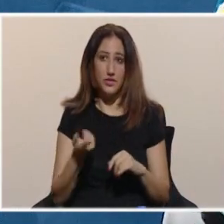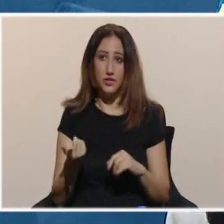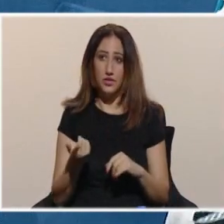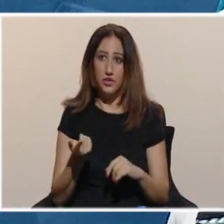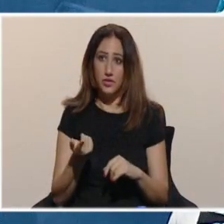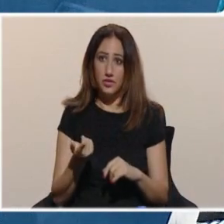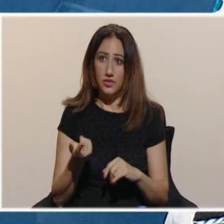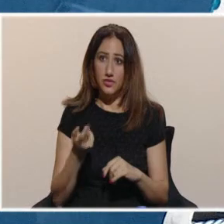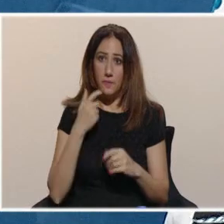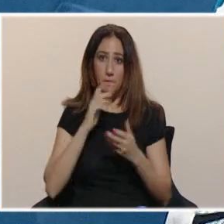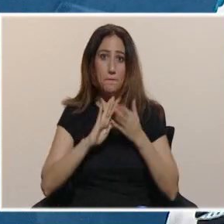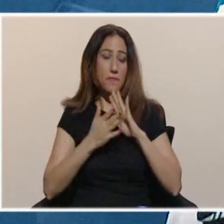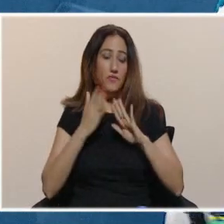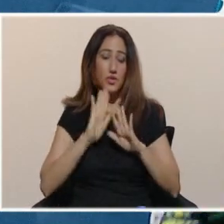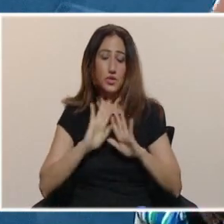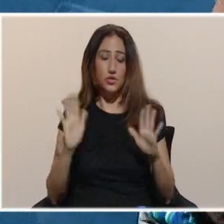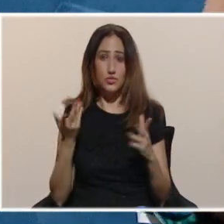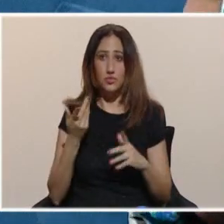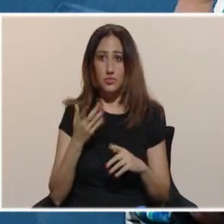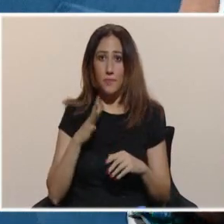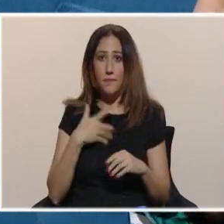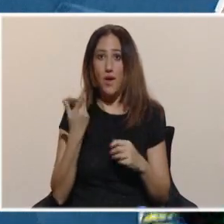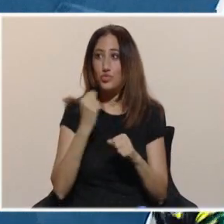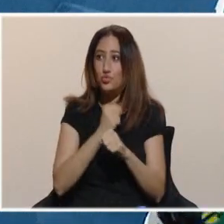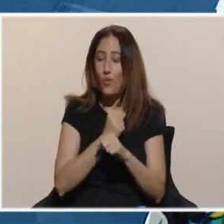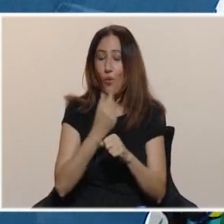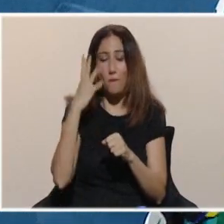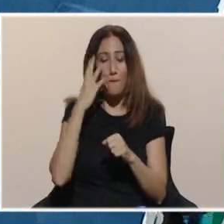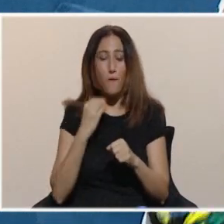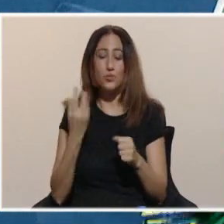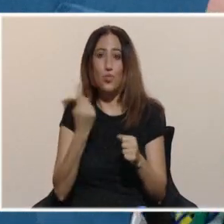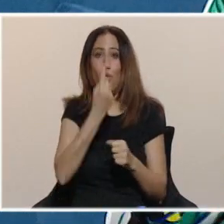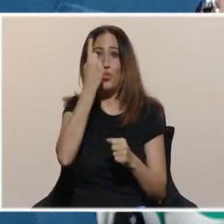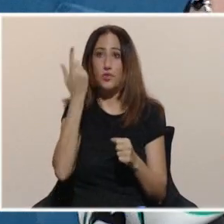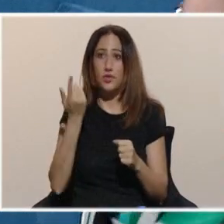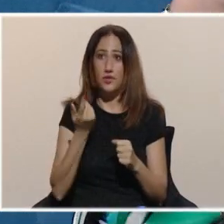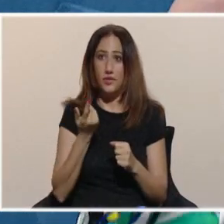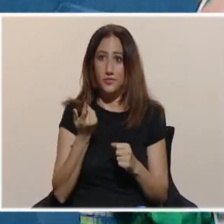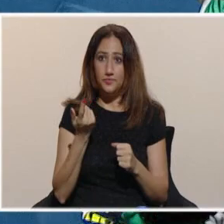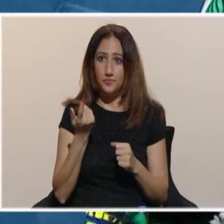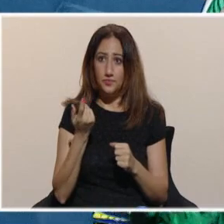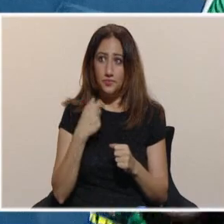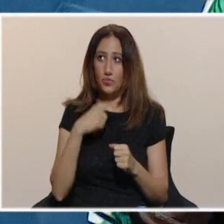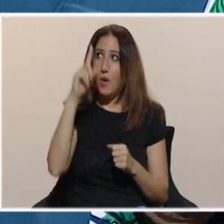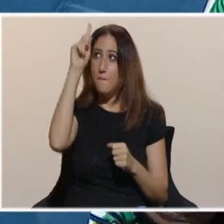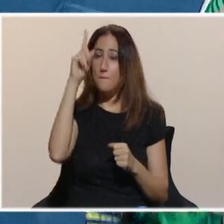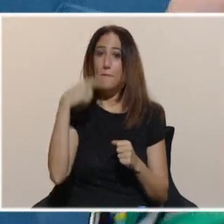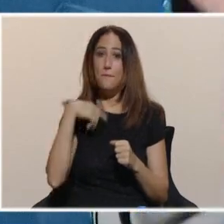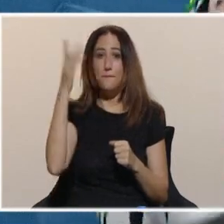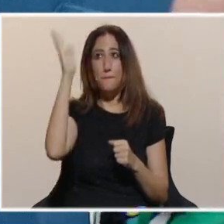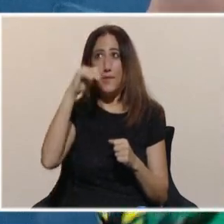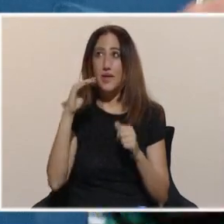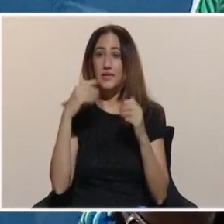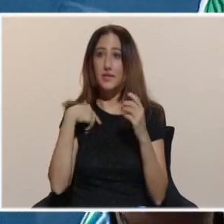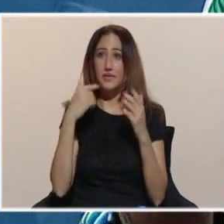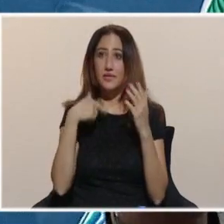ما عنديش حاجه، عايزه حاجه في حياتي، عايزه لحياتي ايه. مع انها انا لما اقف قدام ربنا في يوم من الايام